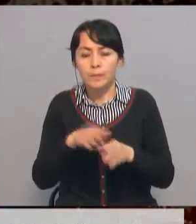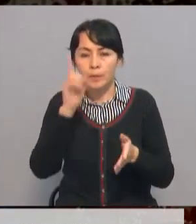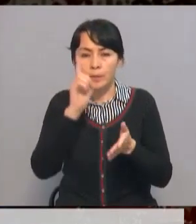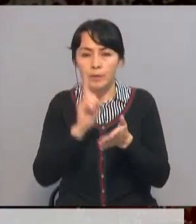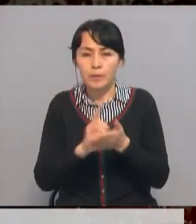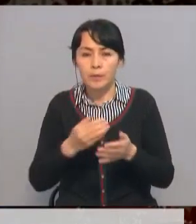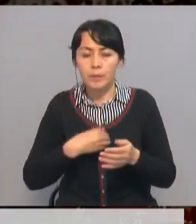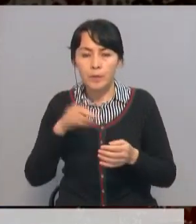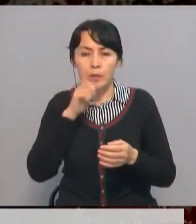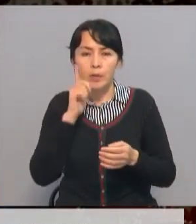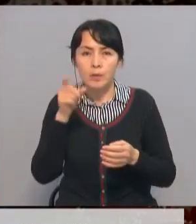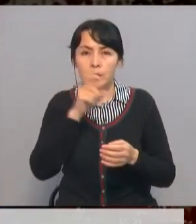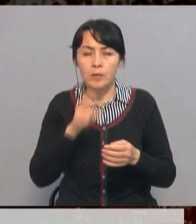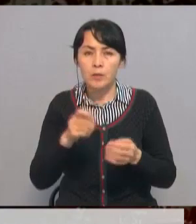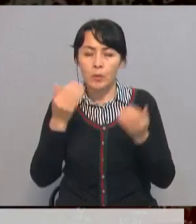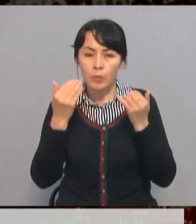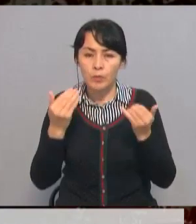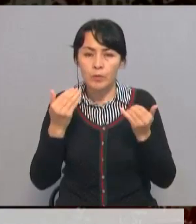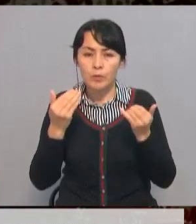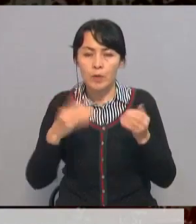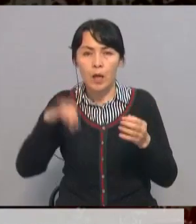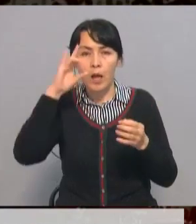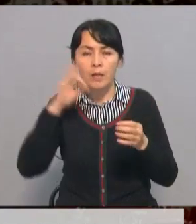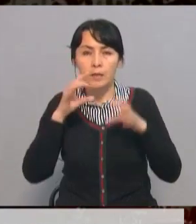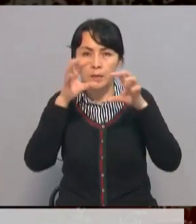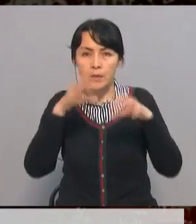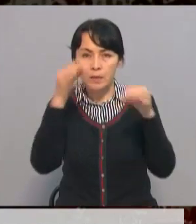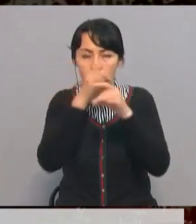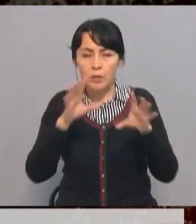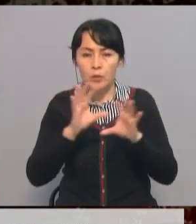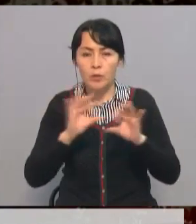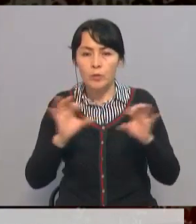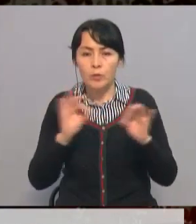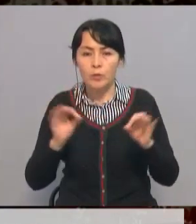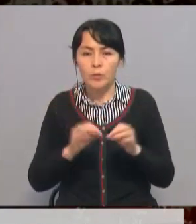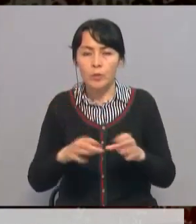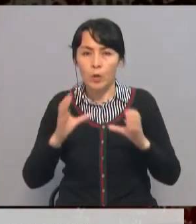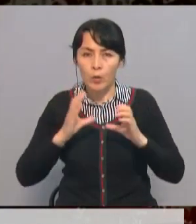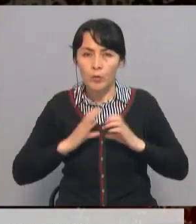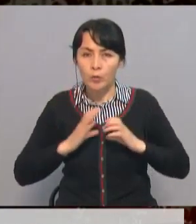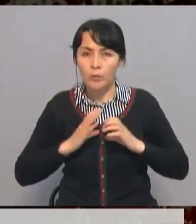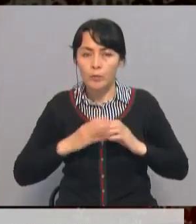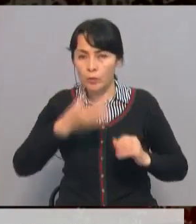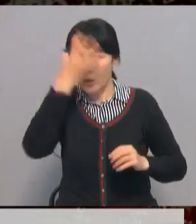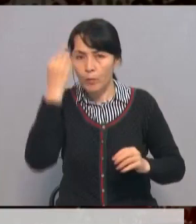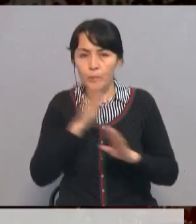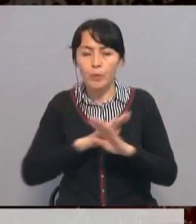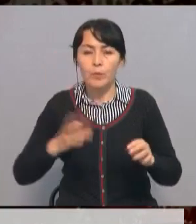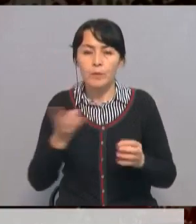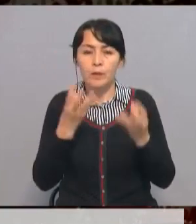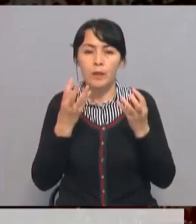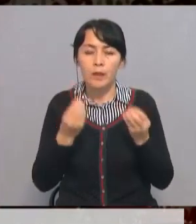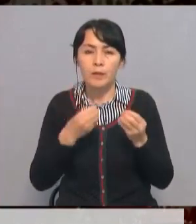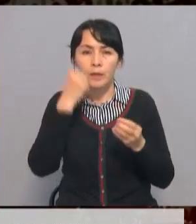міндетті түрде мен жастарға осы қазақтың салт-дәстүрін түсіндіріп өтемін де. Біз бұл құндылығымыздан айырылып қалмауымыз керек бізді.